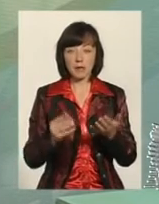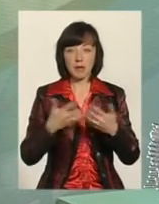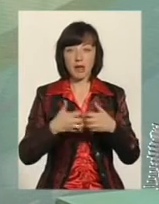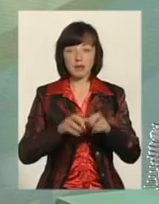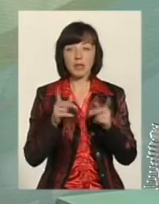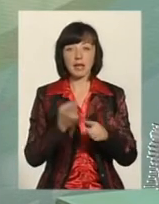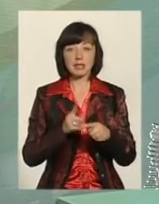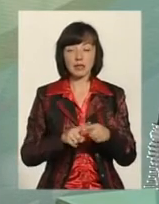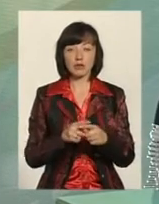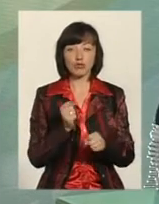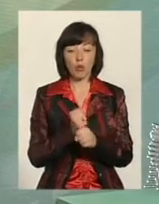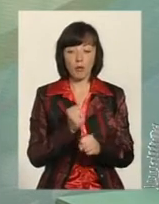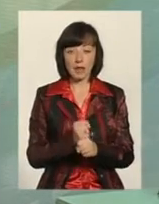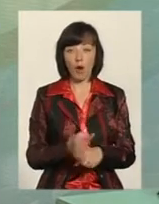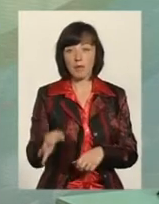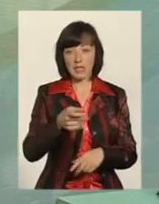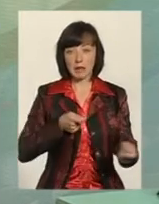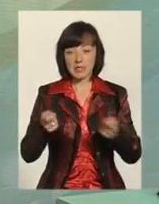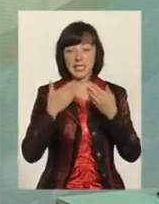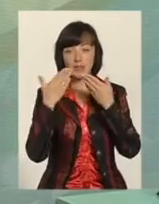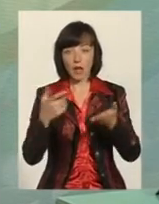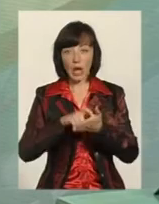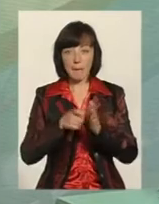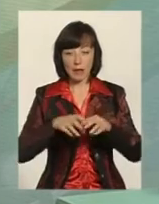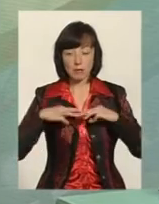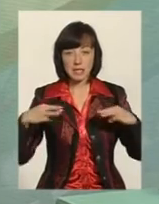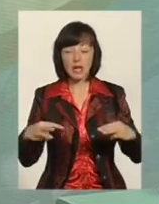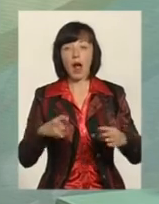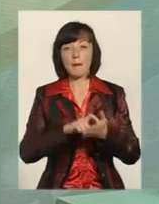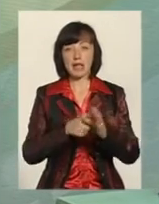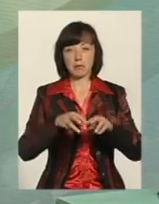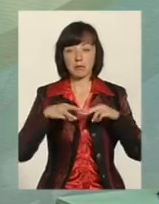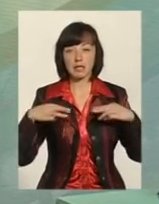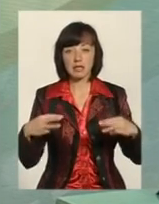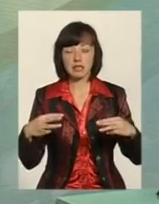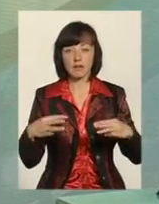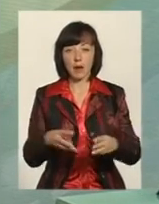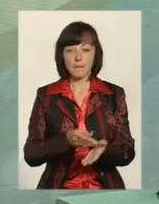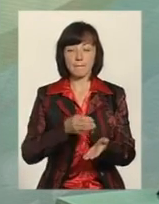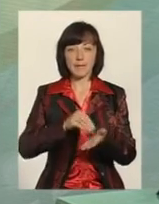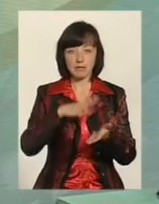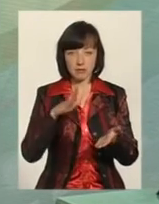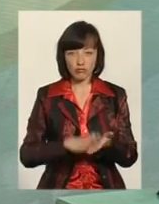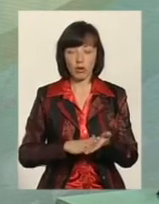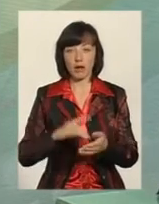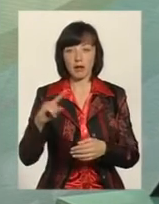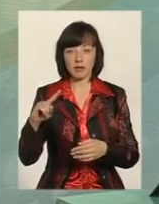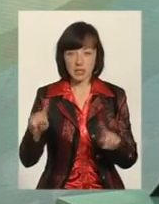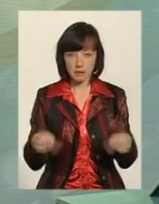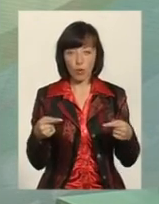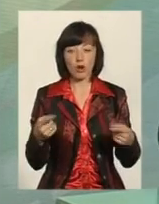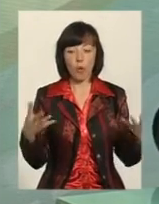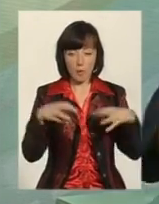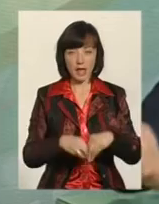це зробити. Обласна адміністрація звертається до Кабінету міністрів. Кабінет міністрів призначає створює